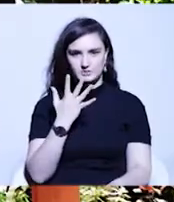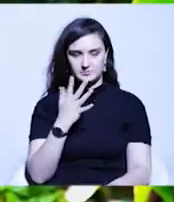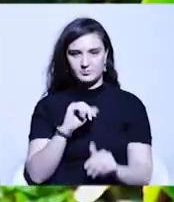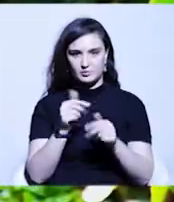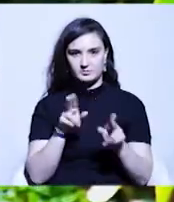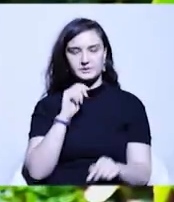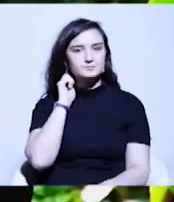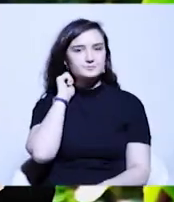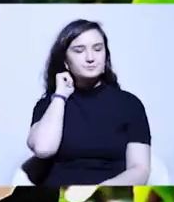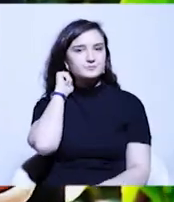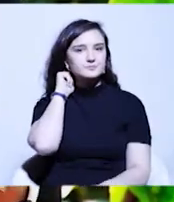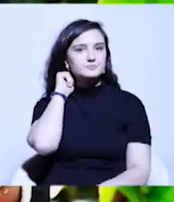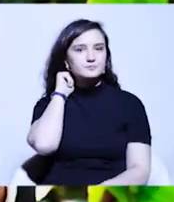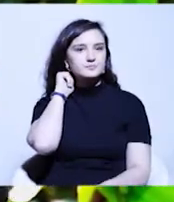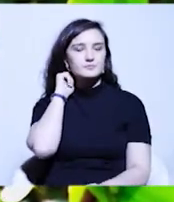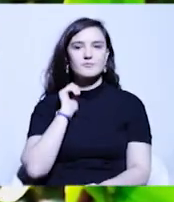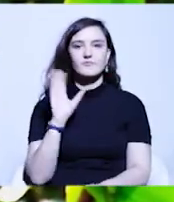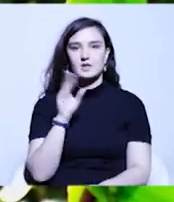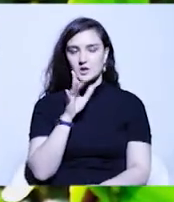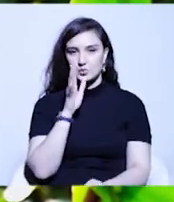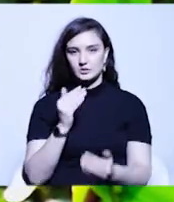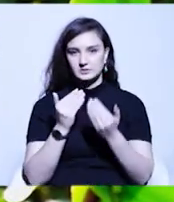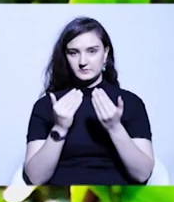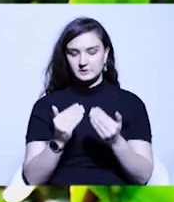სახით. Მაგრამ ყველა დროისათვის